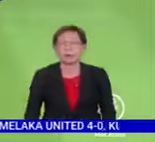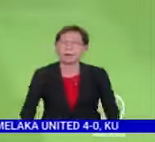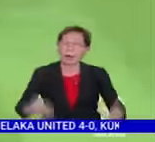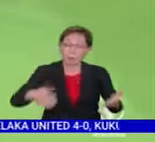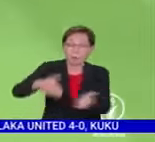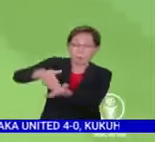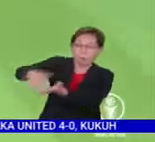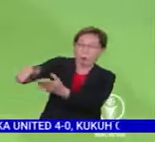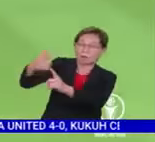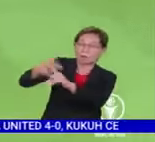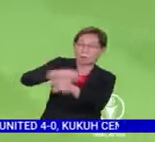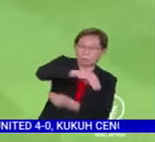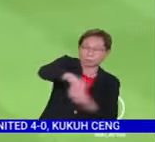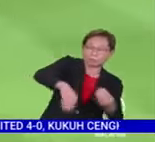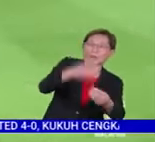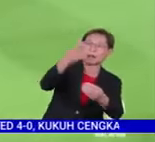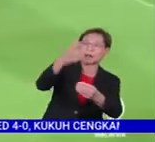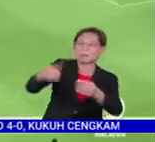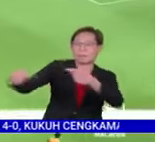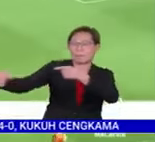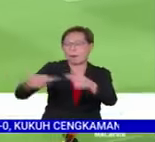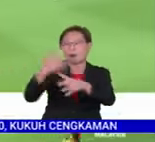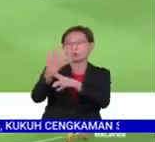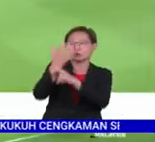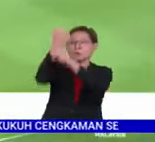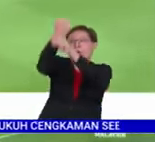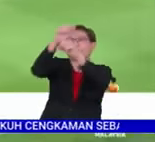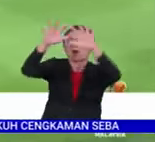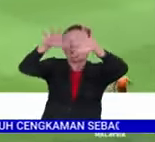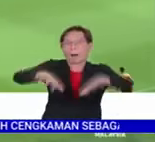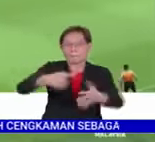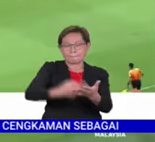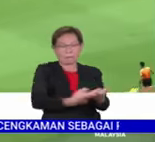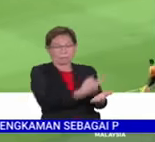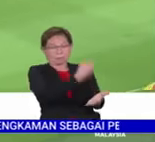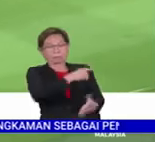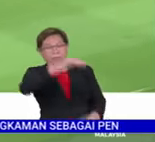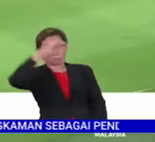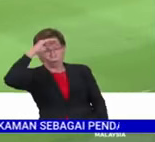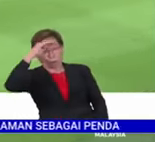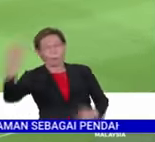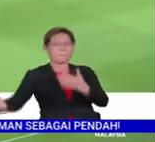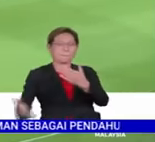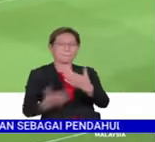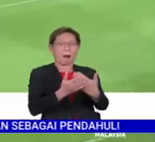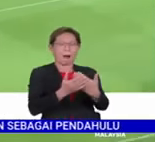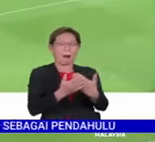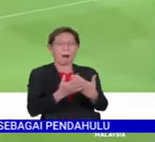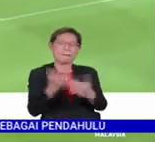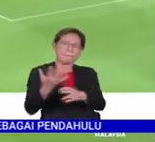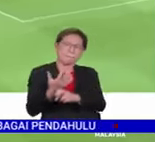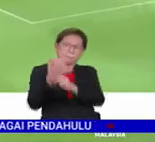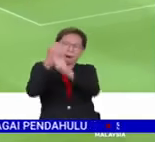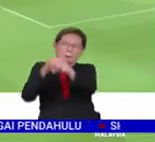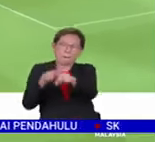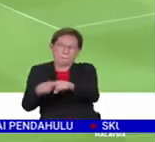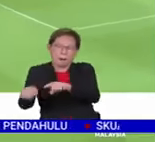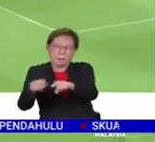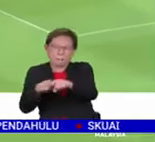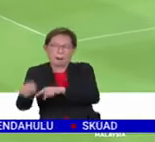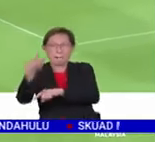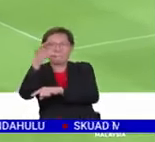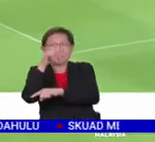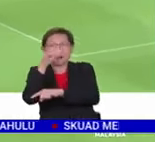Selepas tersingkir dari pusingan 16 Liga Juara-Juara Asia minggu lalu, JDT kembali menebusnya dengan membelasah